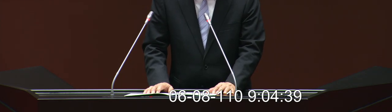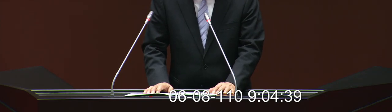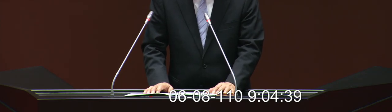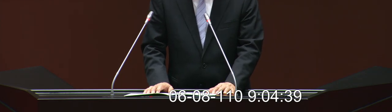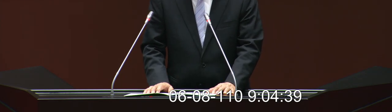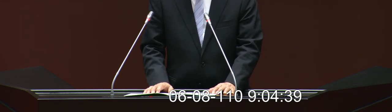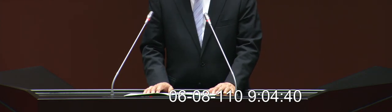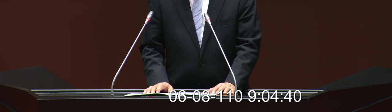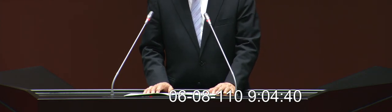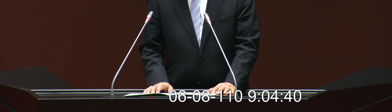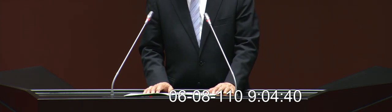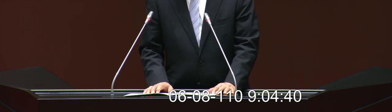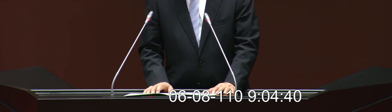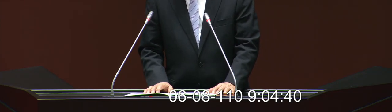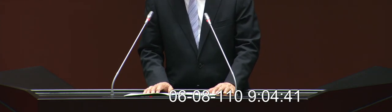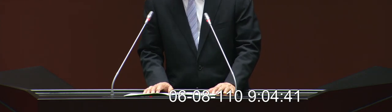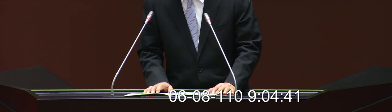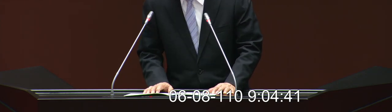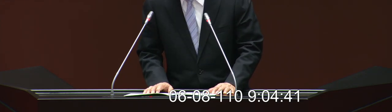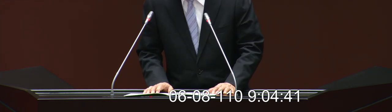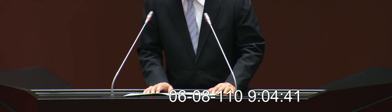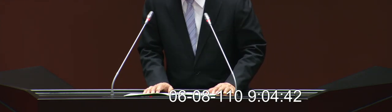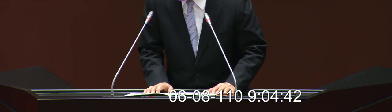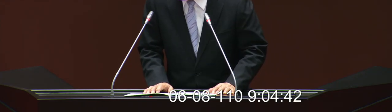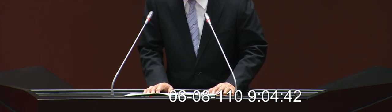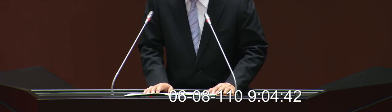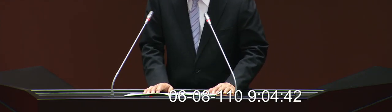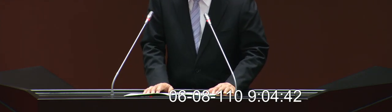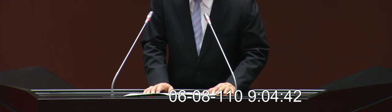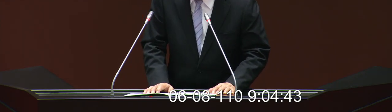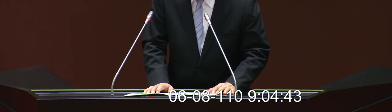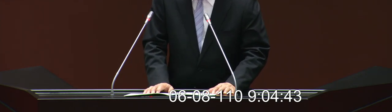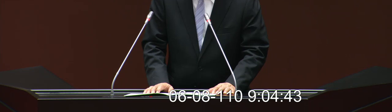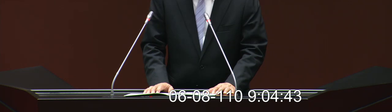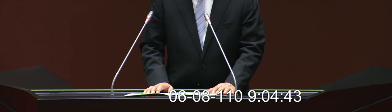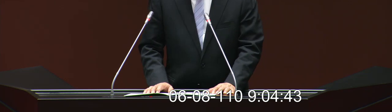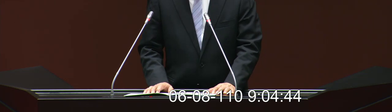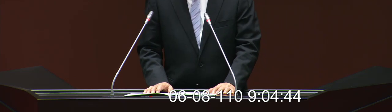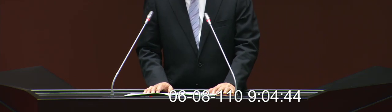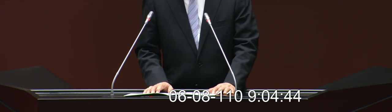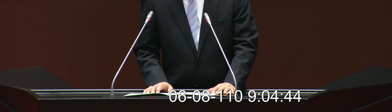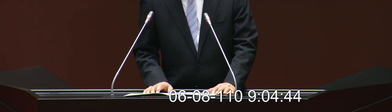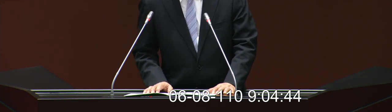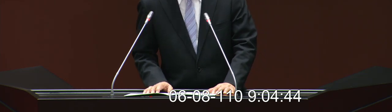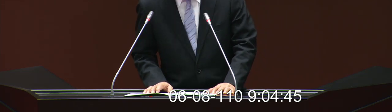的劳工，今年也予以宽列，所以一共有